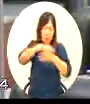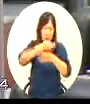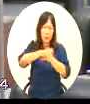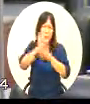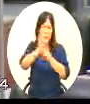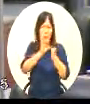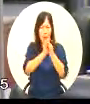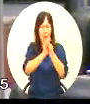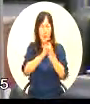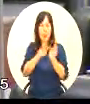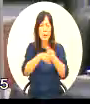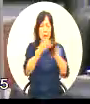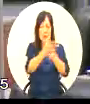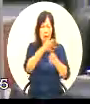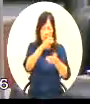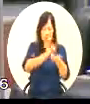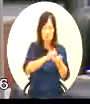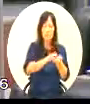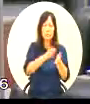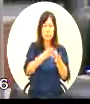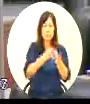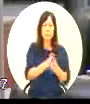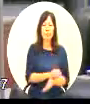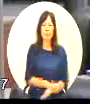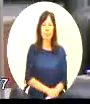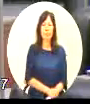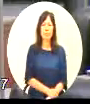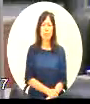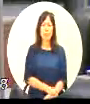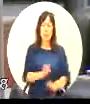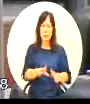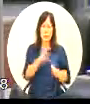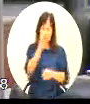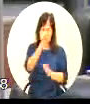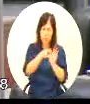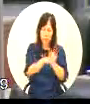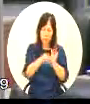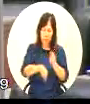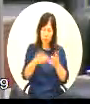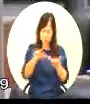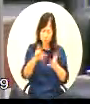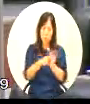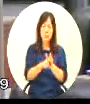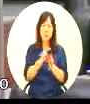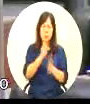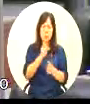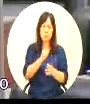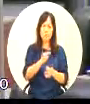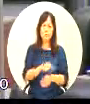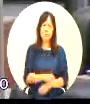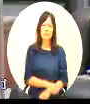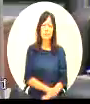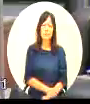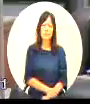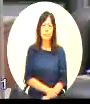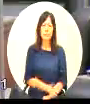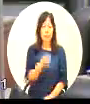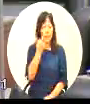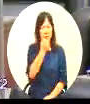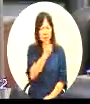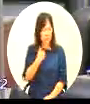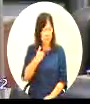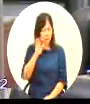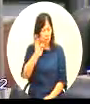让他去进行治疗。好，那我想我今天告诉您这个真实的案例，就是要告诉您现，也许过